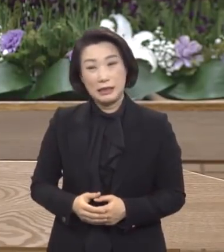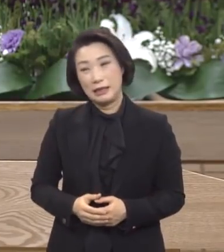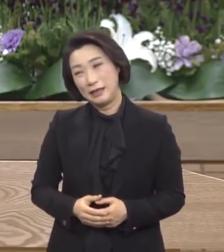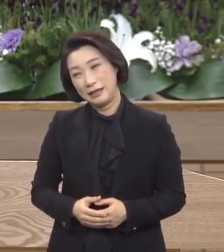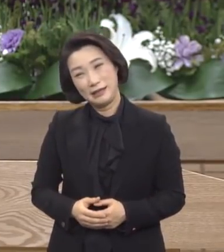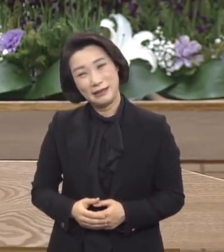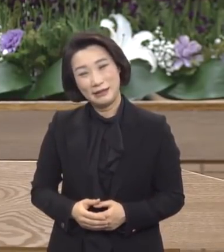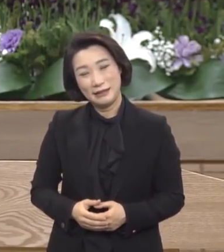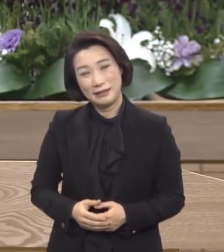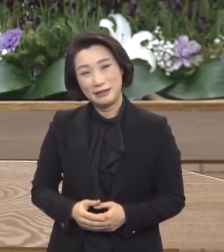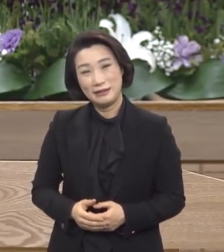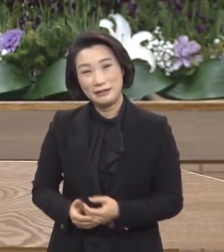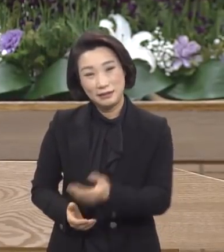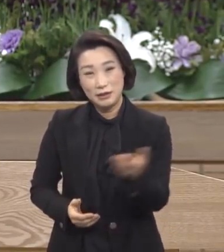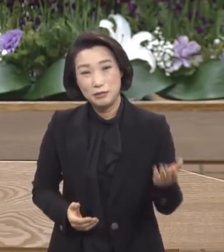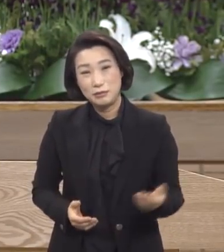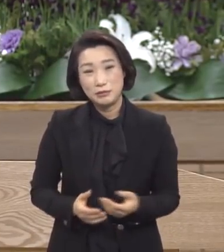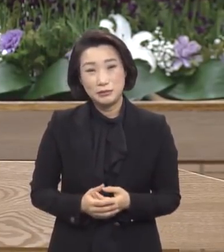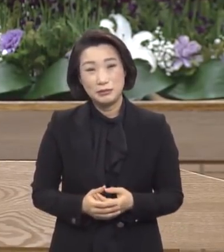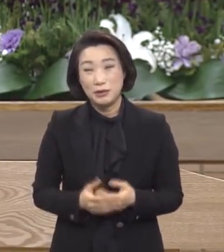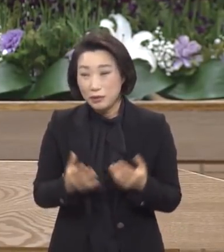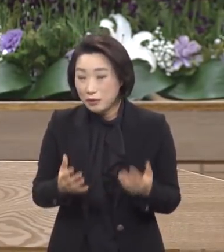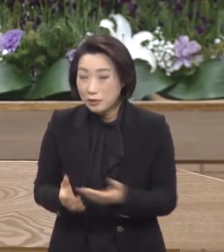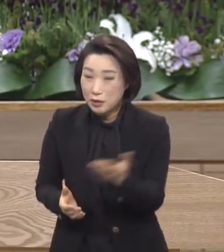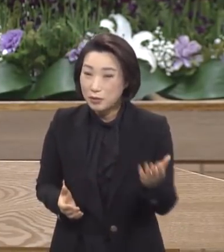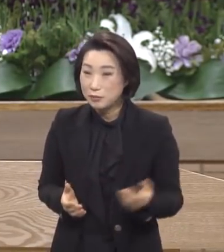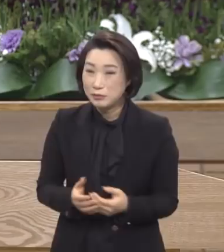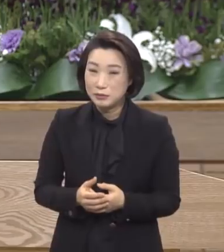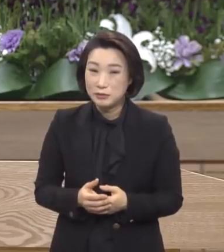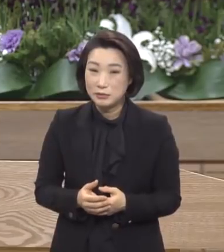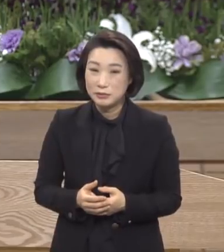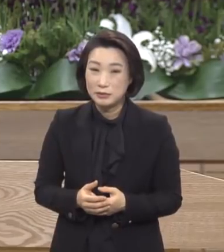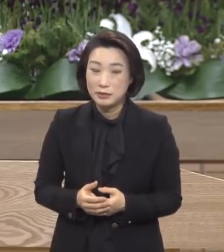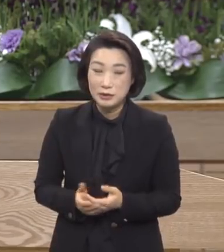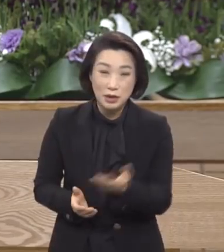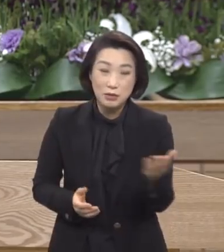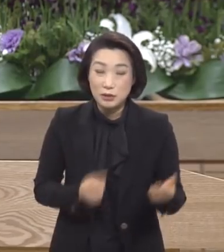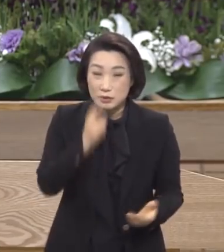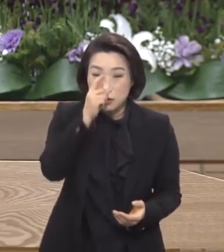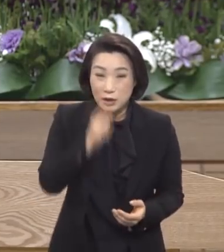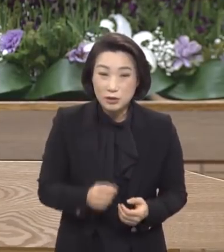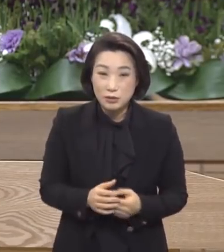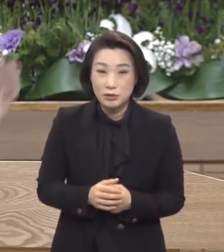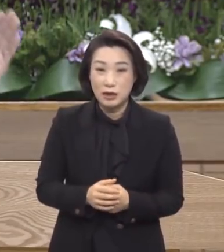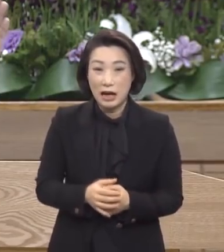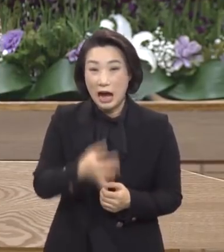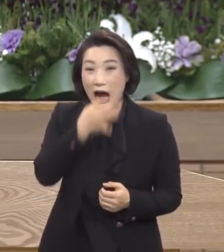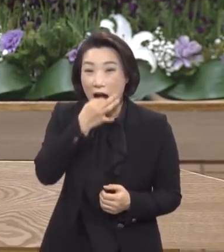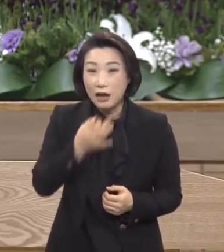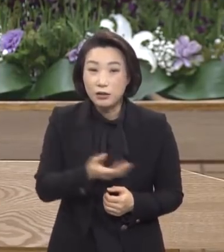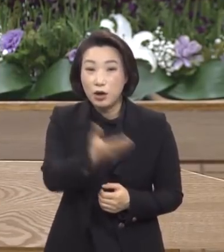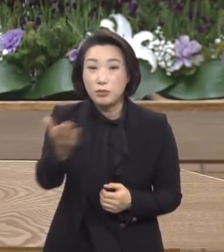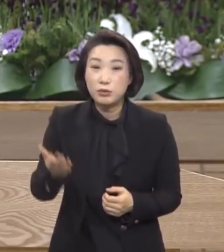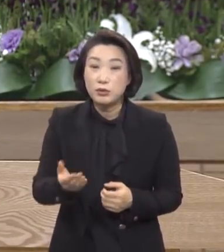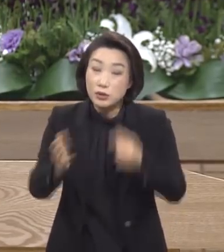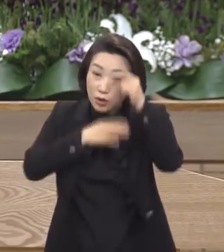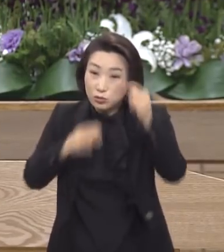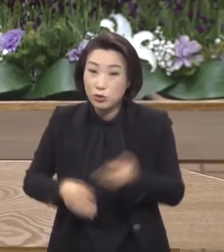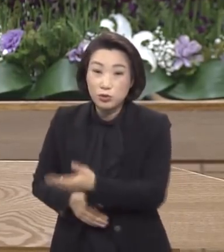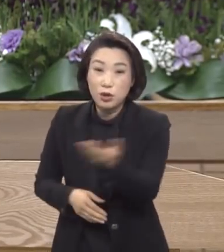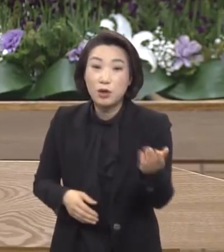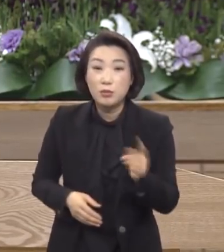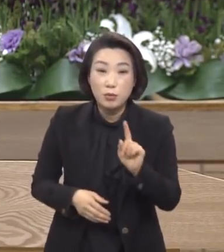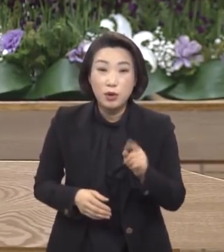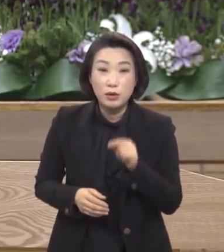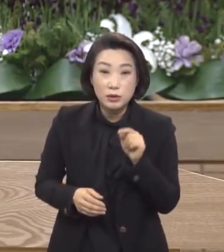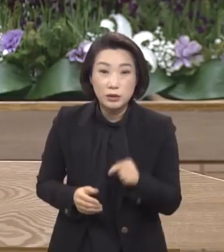있겠냐고. 여기서 누가 여기 안 걸린, 여기 더러운 것과 탐욕, 성도는